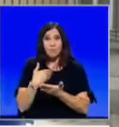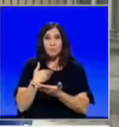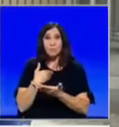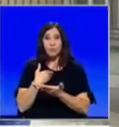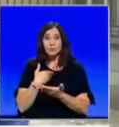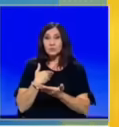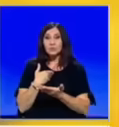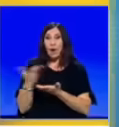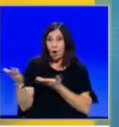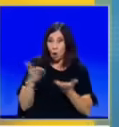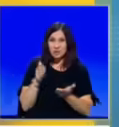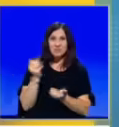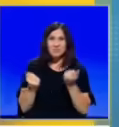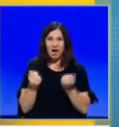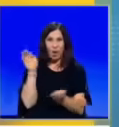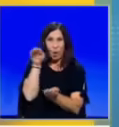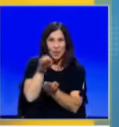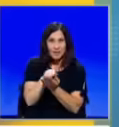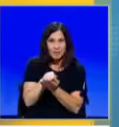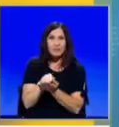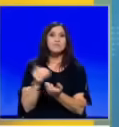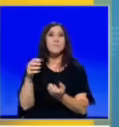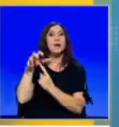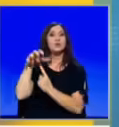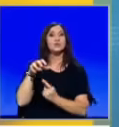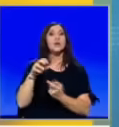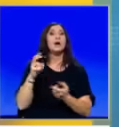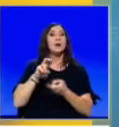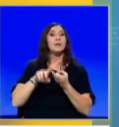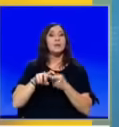колата с парашут. Кирил Димитров и неговите гости установяват,